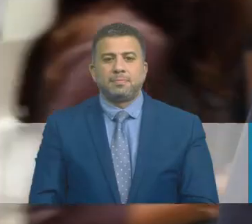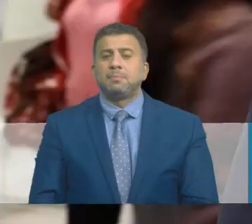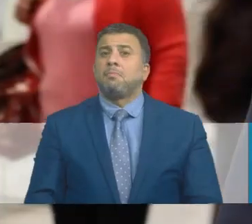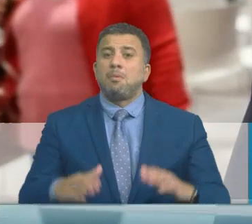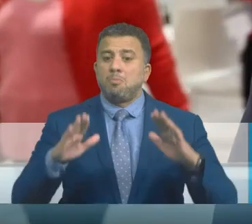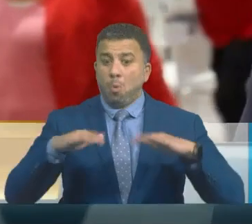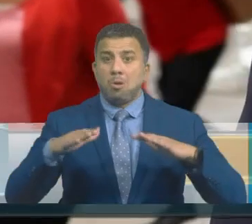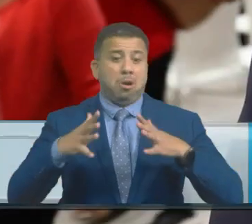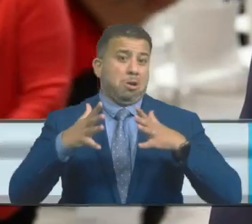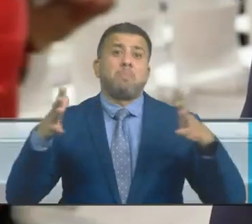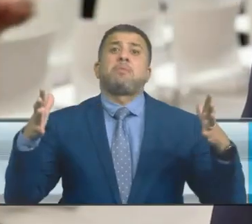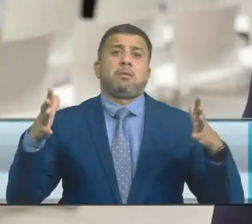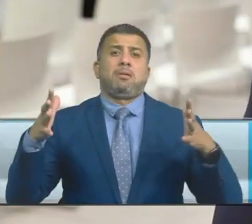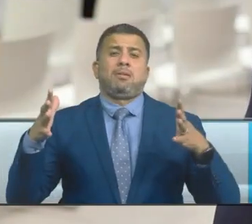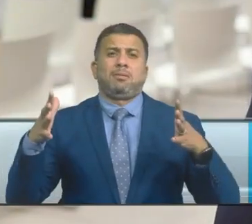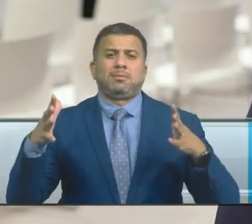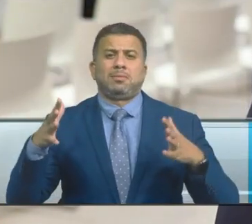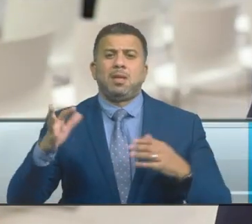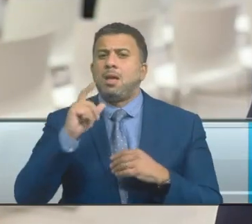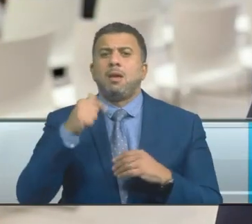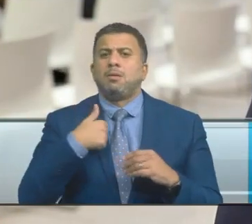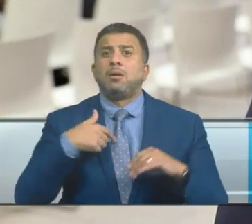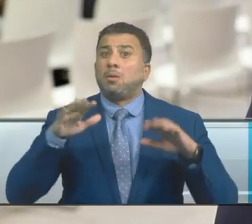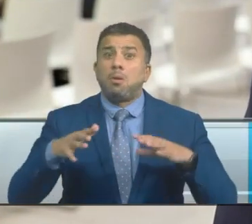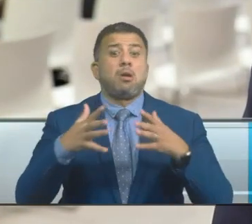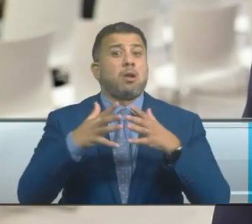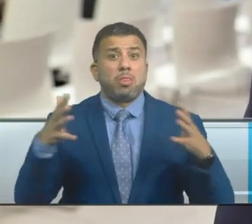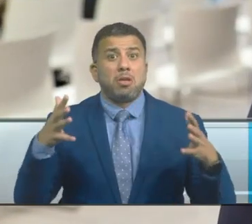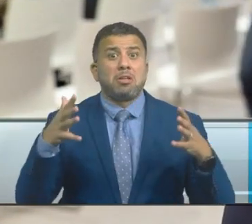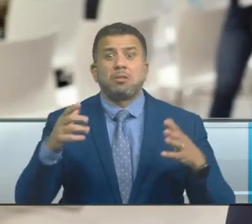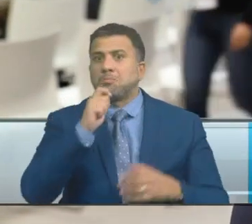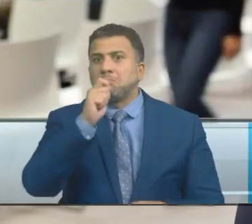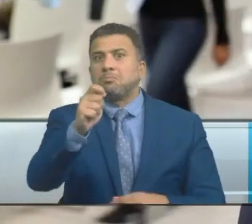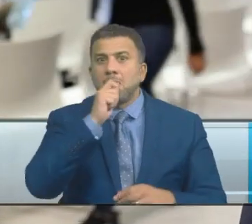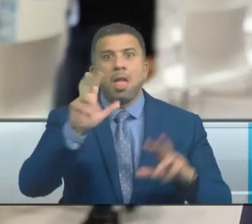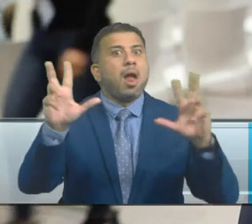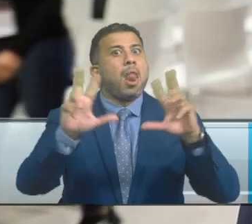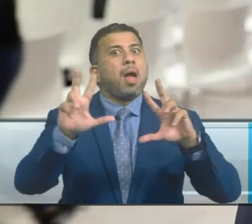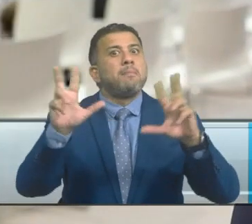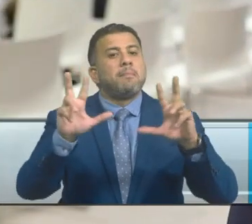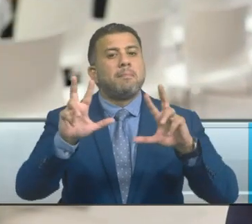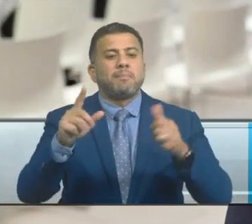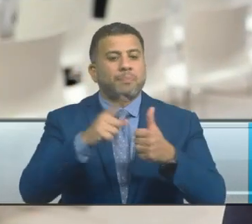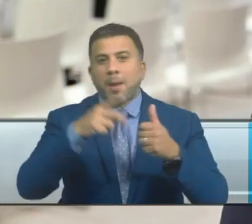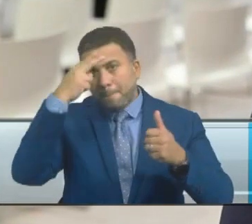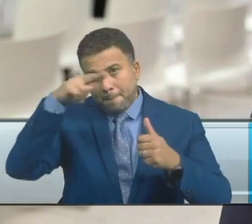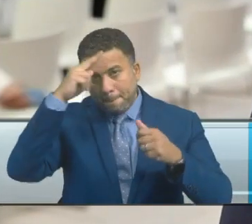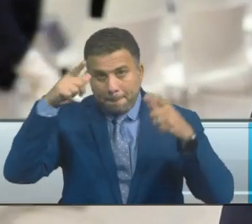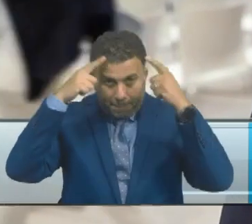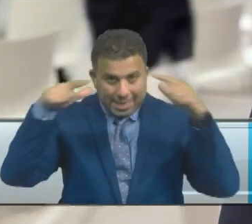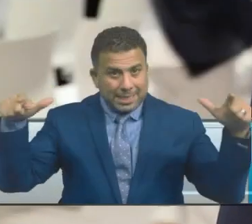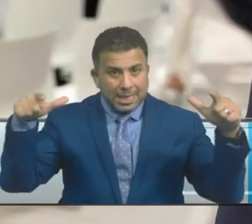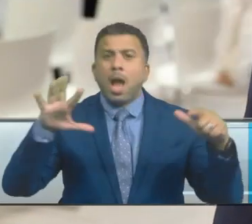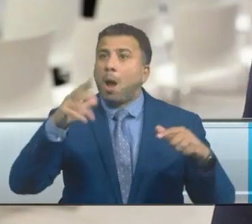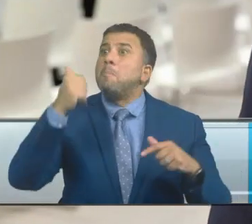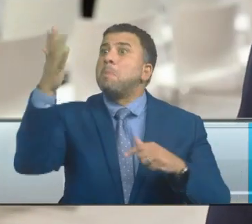تواجد كبير، وأيضا وجدنا لكثير من التغطيات يعني في وسائل الإعلام المختلفة سواء كانت في المكسيك أو